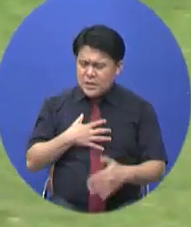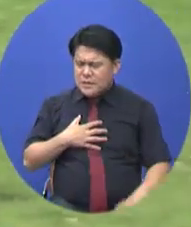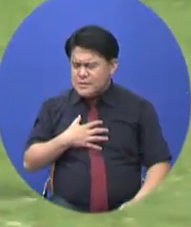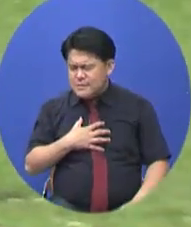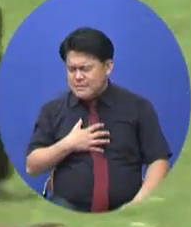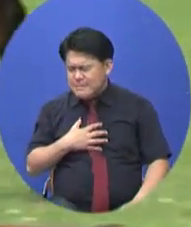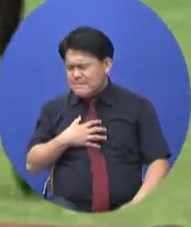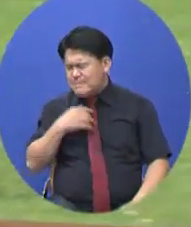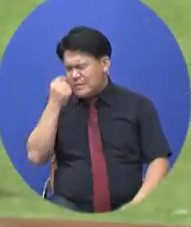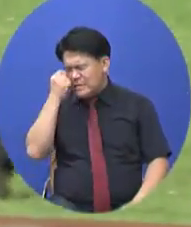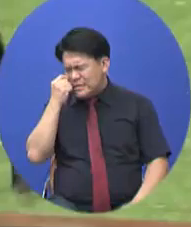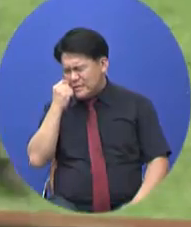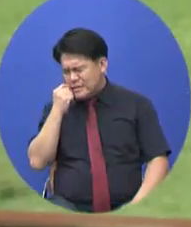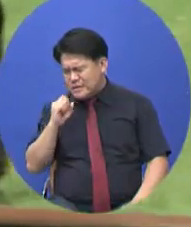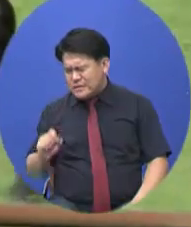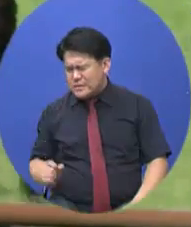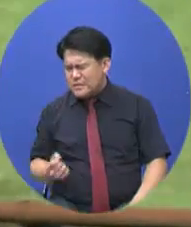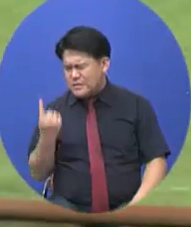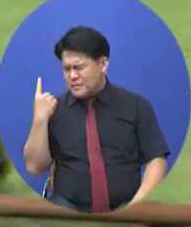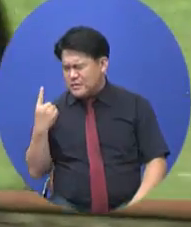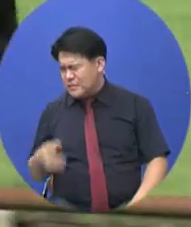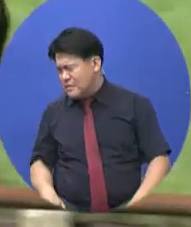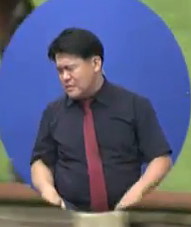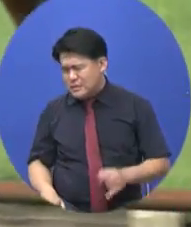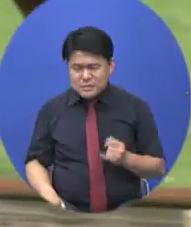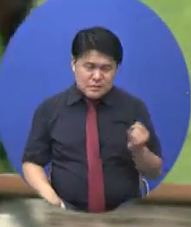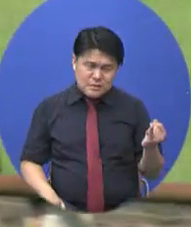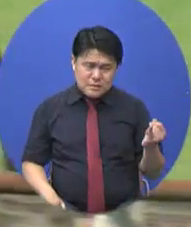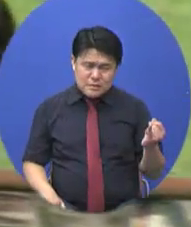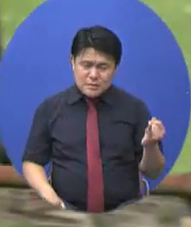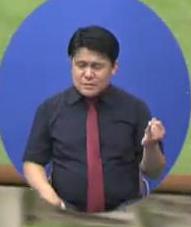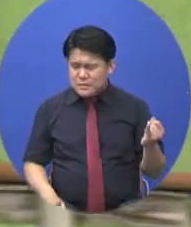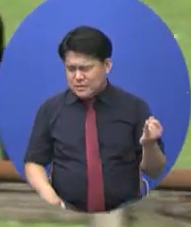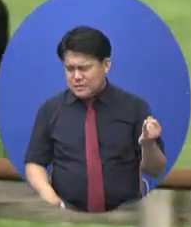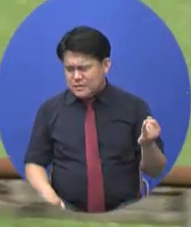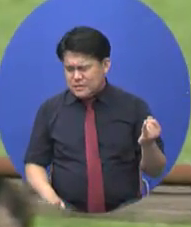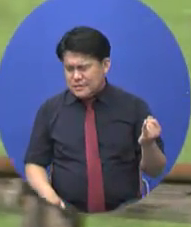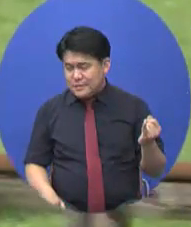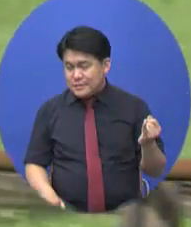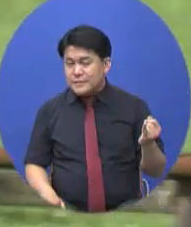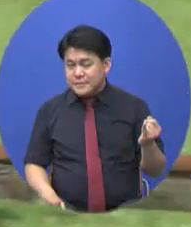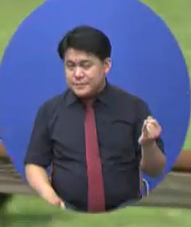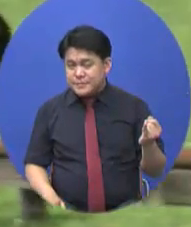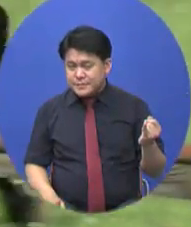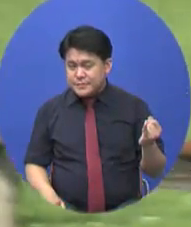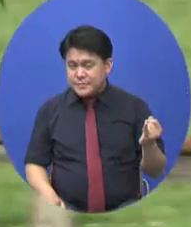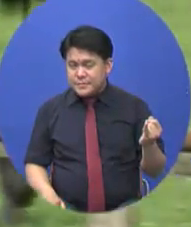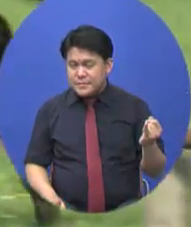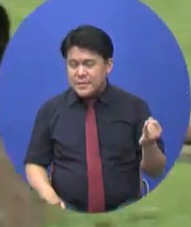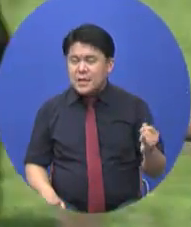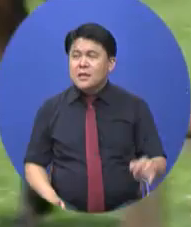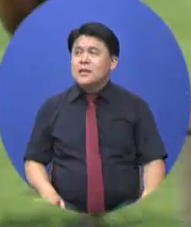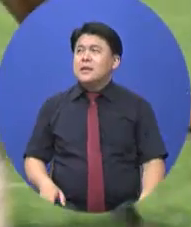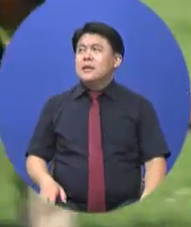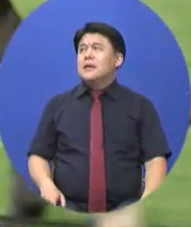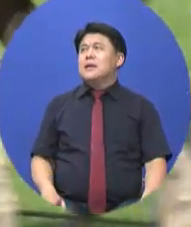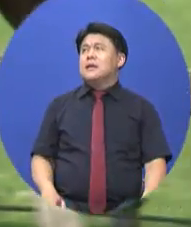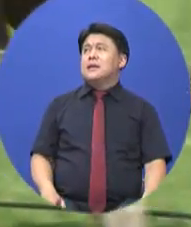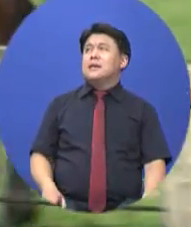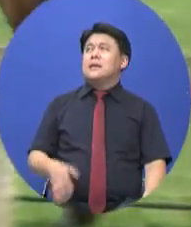해장부 가슴 속을 울리는 님이요 아